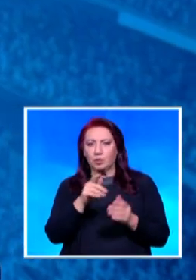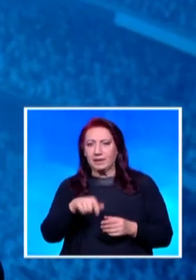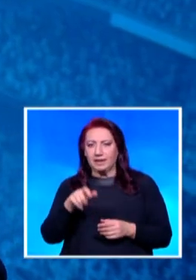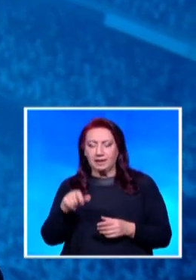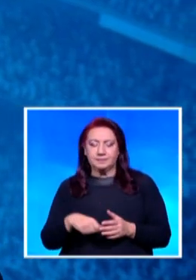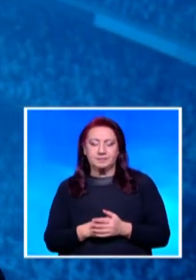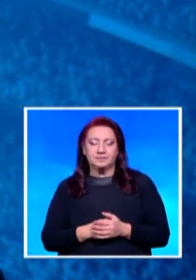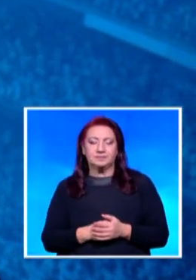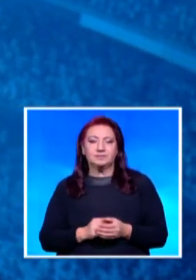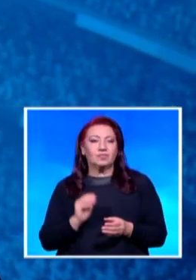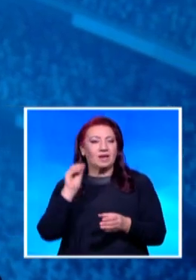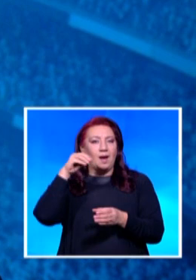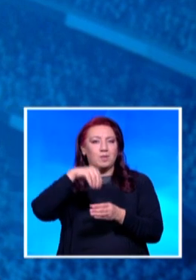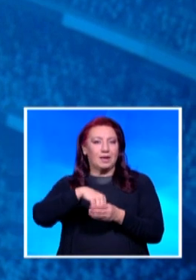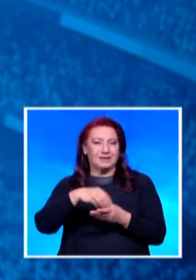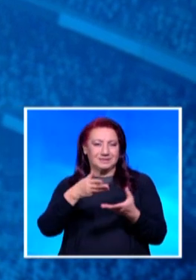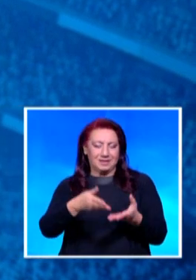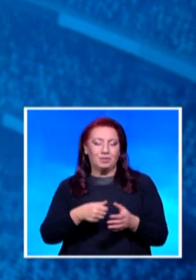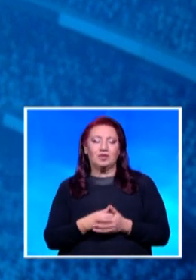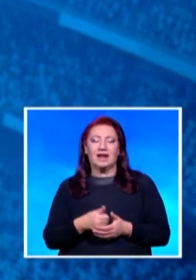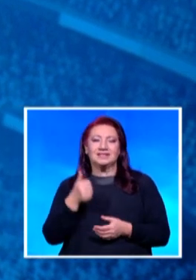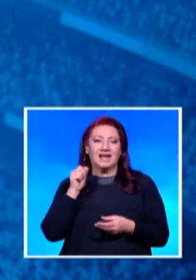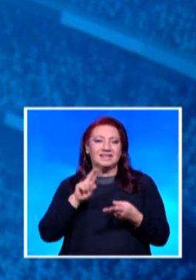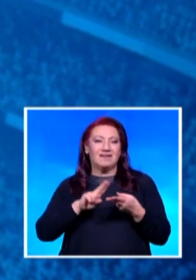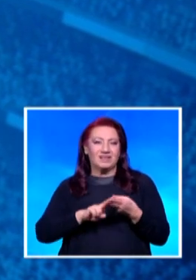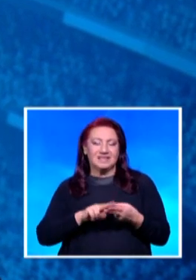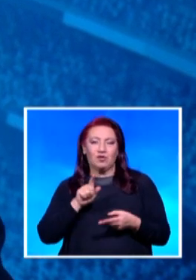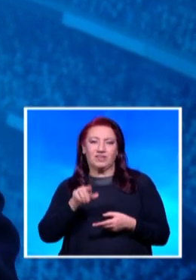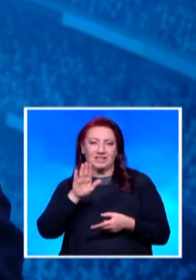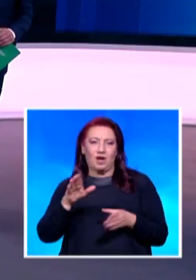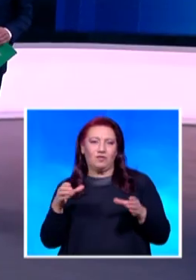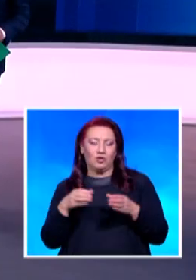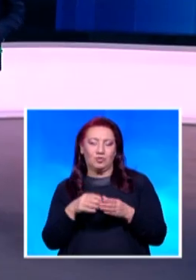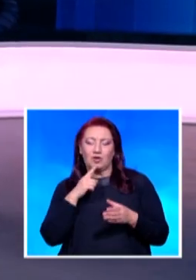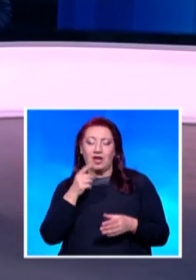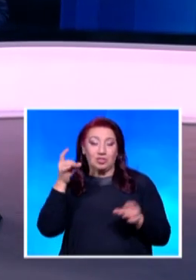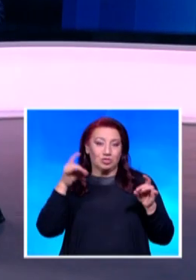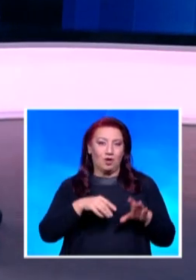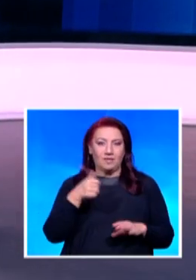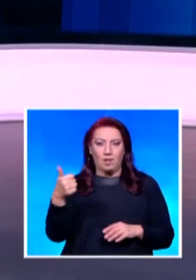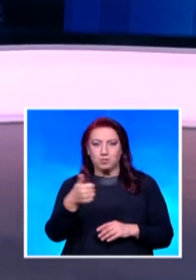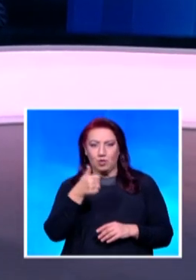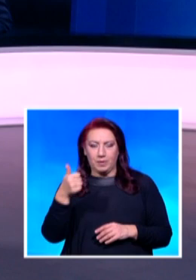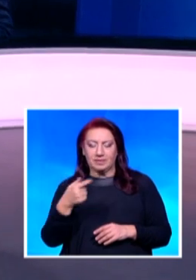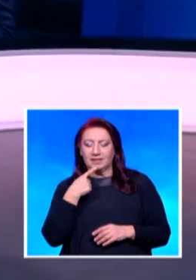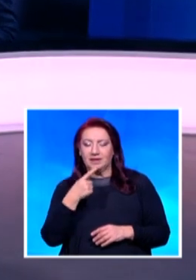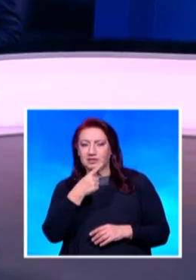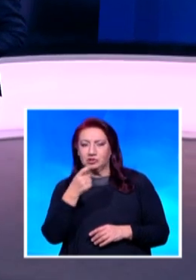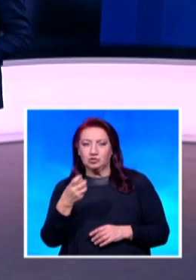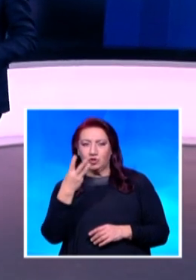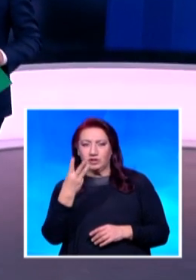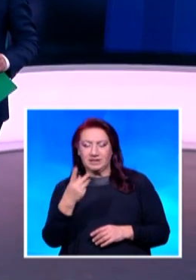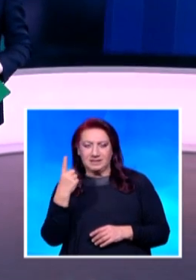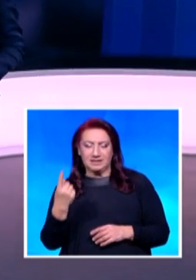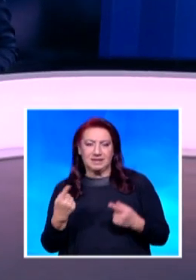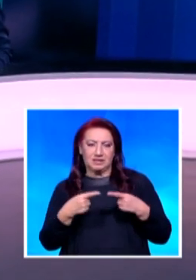Баскетбол в емисията, Александър Вазенков и Сакраменто с нова победа и нов рекорд в NBA. Кингс победиха Бруклин Нетс с 131-118 точки,